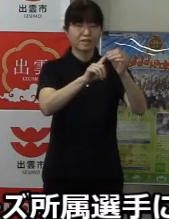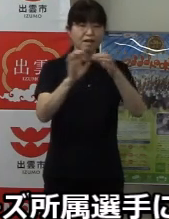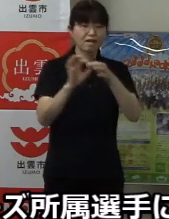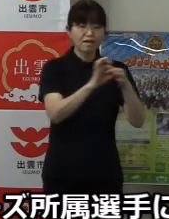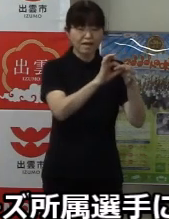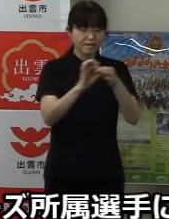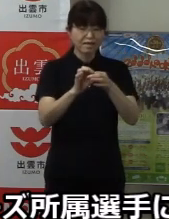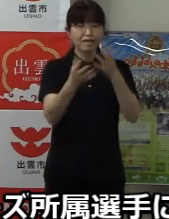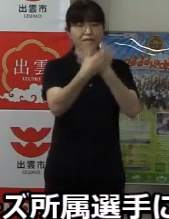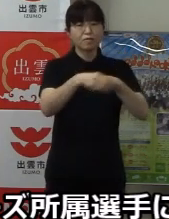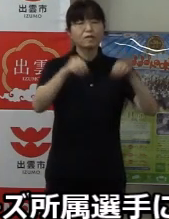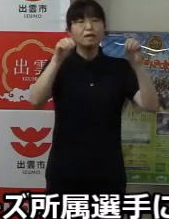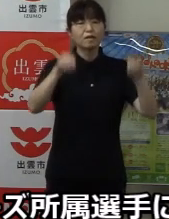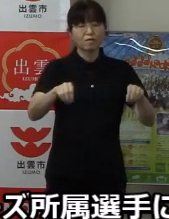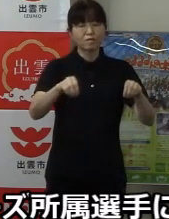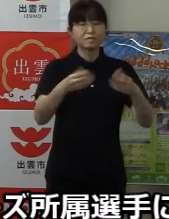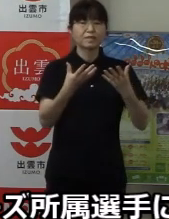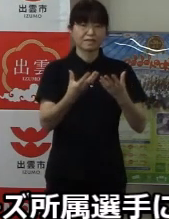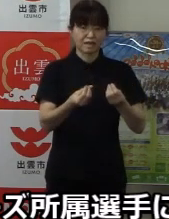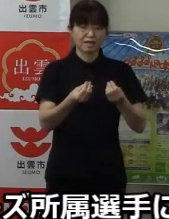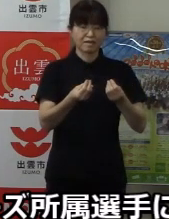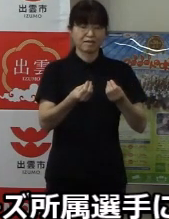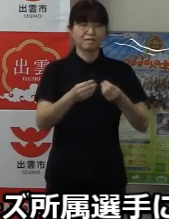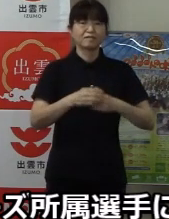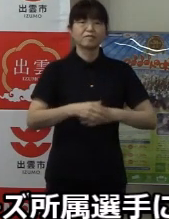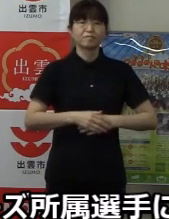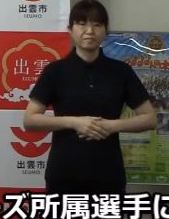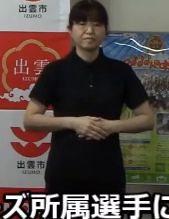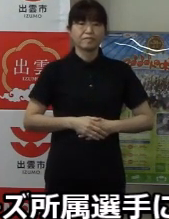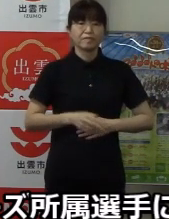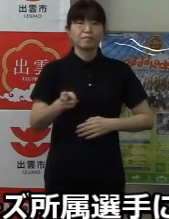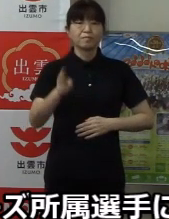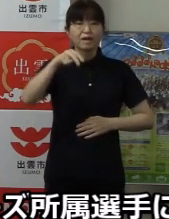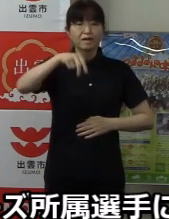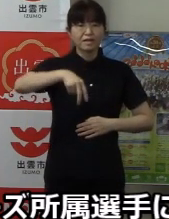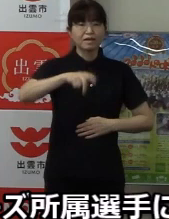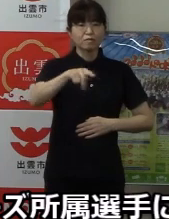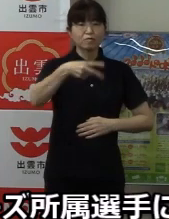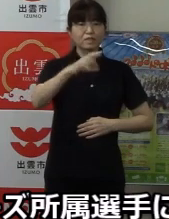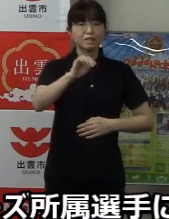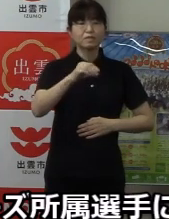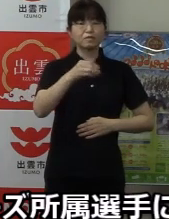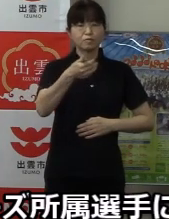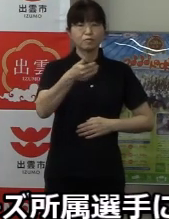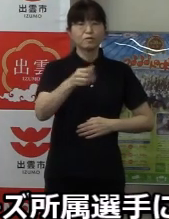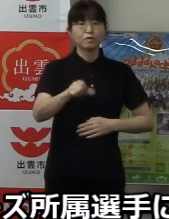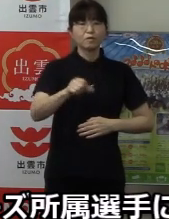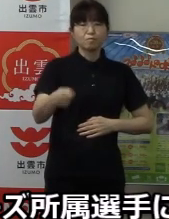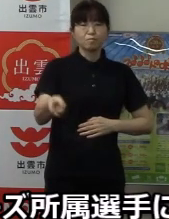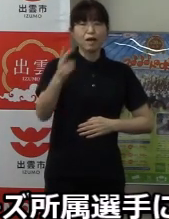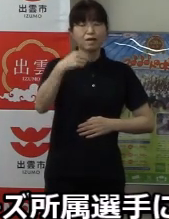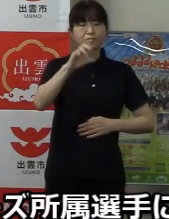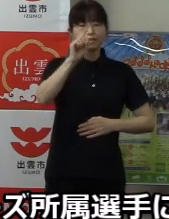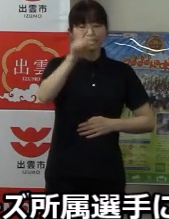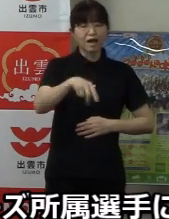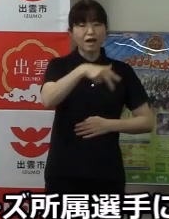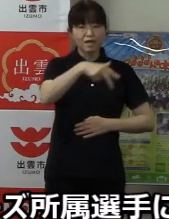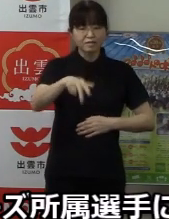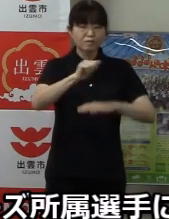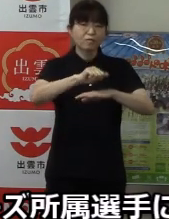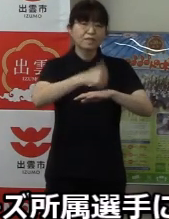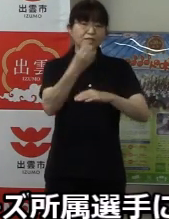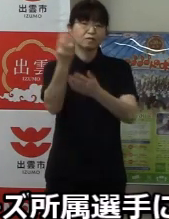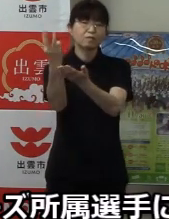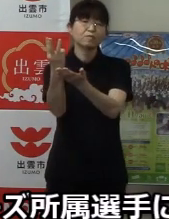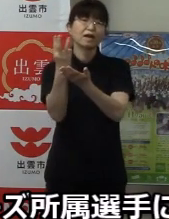。この協定に基づいてパナソニックパンサーズ所属選手を迎え、出雲市